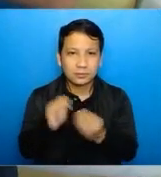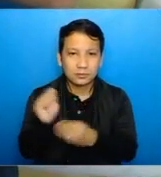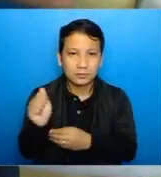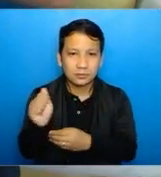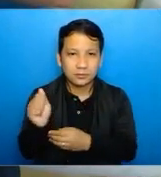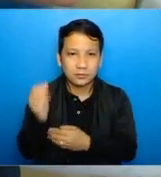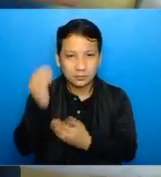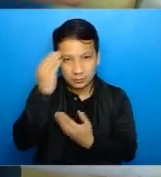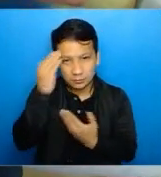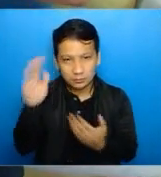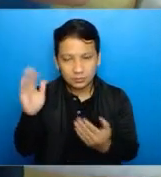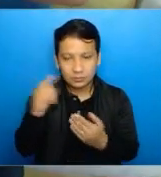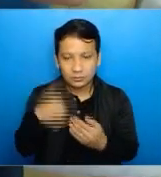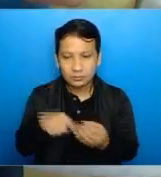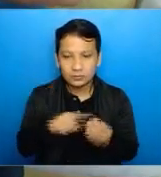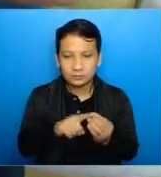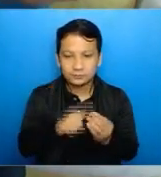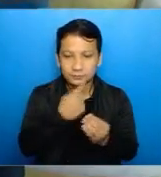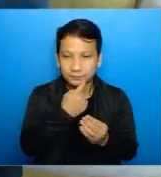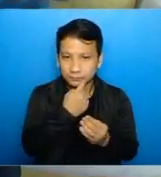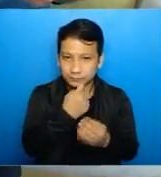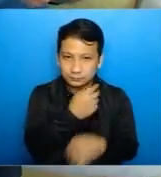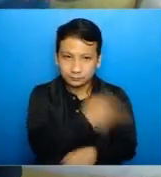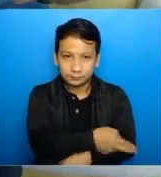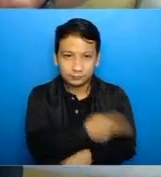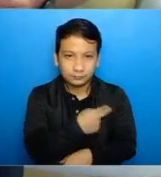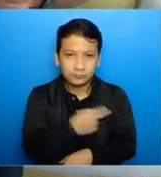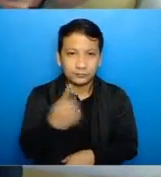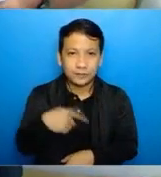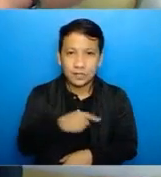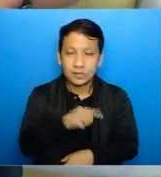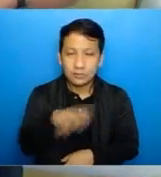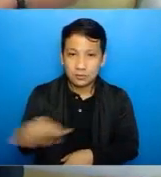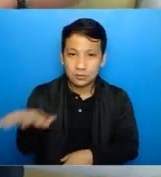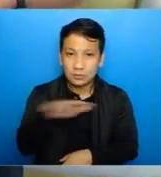help prevent hospitalization across all types